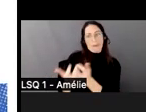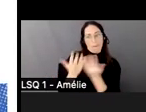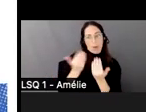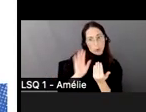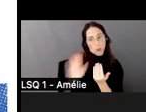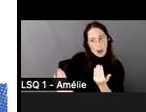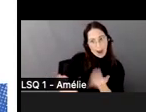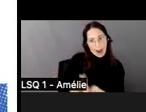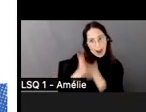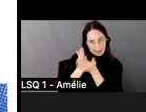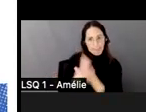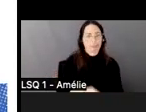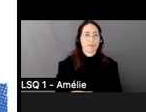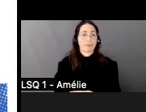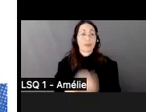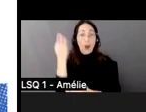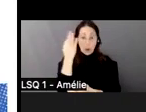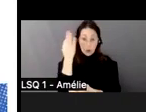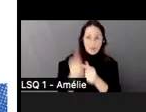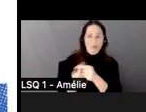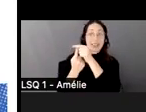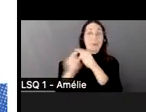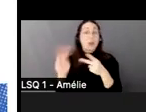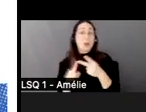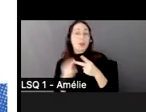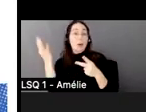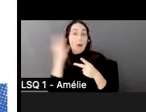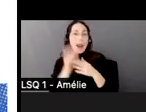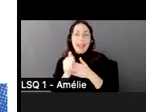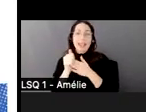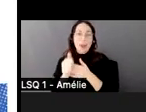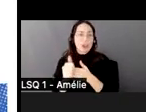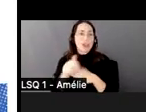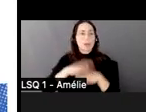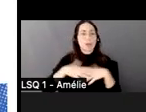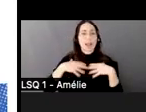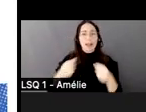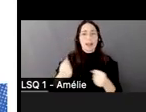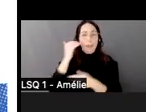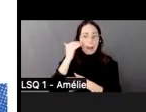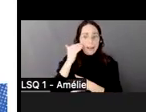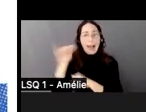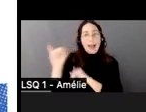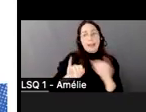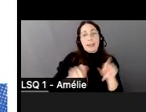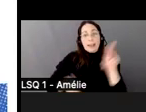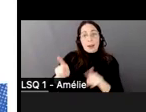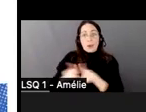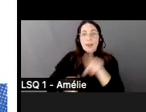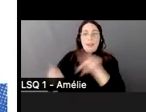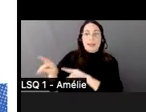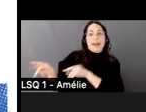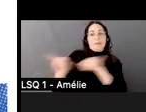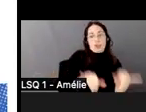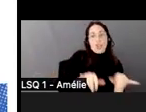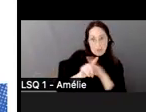En plus du cours principal, nous avons le cours de leadership sur la santé mentale des immigrants et des réfugiés, qui est un cours en ligne